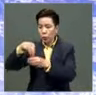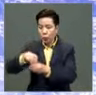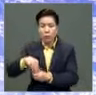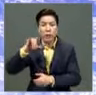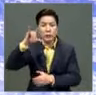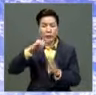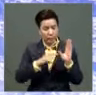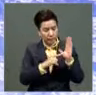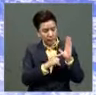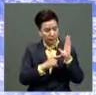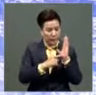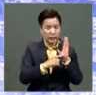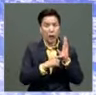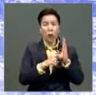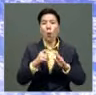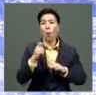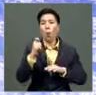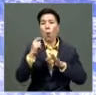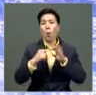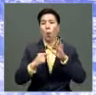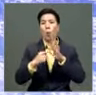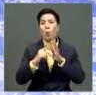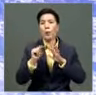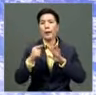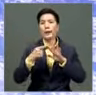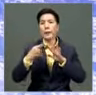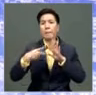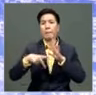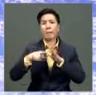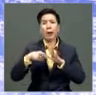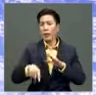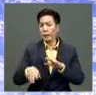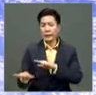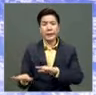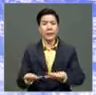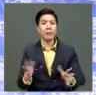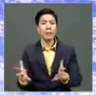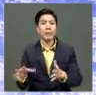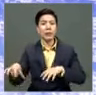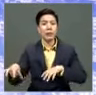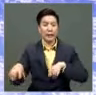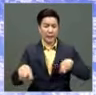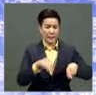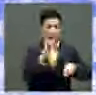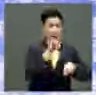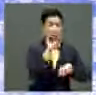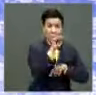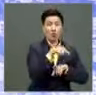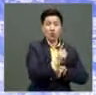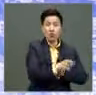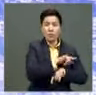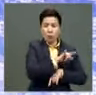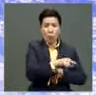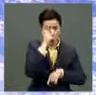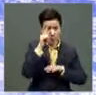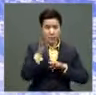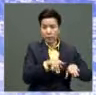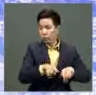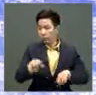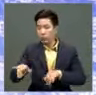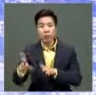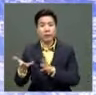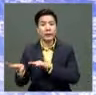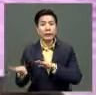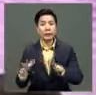ามบินที่ทางอุตภเปาซึ่งเราไม่ได้จัดให้เตรียมพร้อมตรงนี้ก็เป็นข้อที่เราจะต้องปิดช่องว่างของทางสบคครับครับ